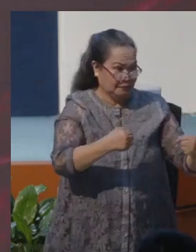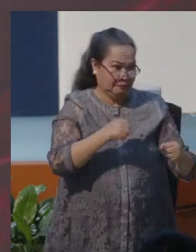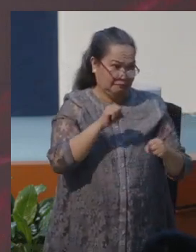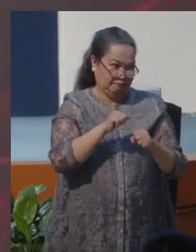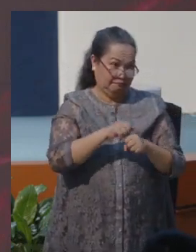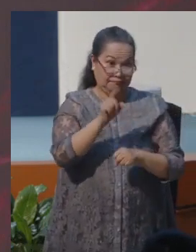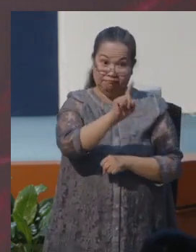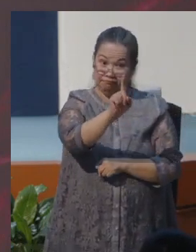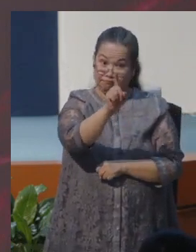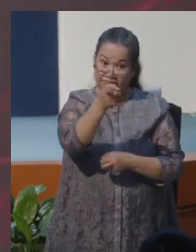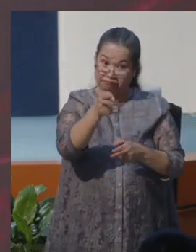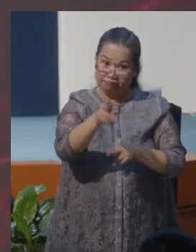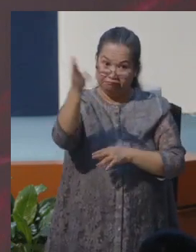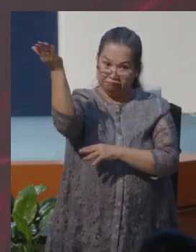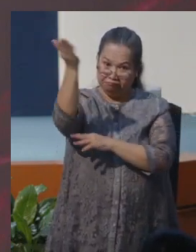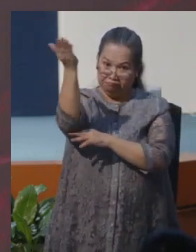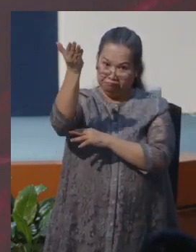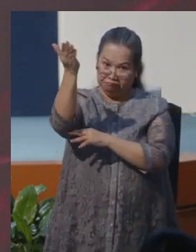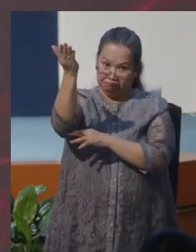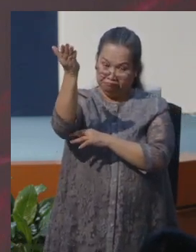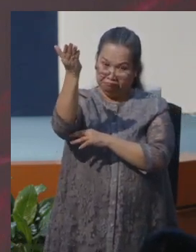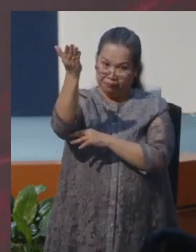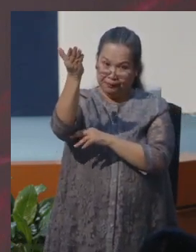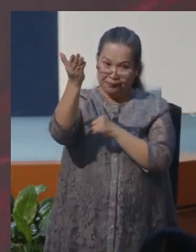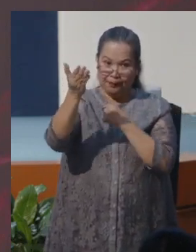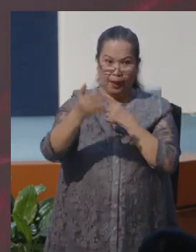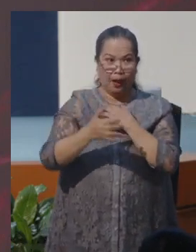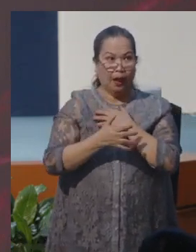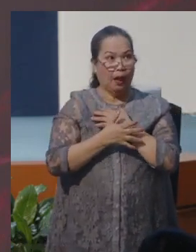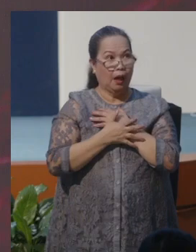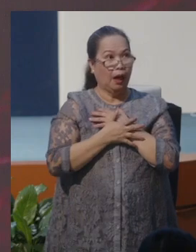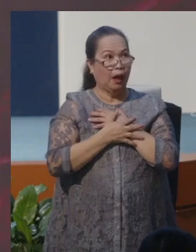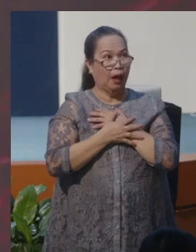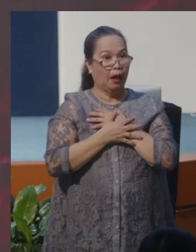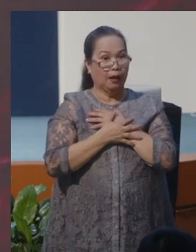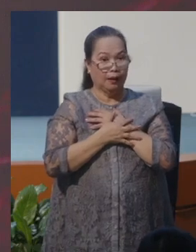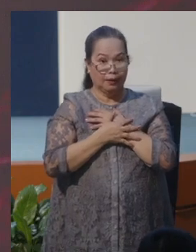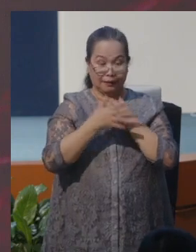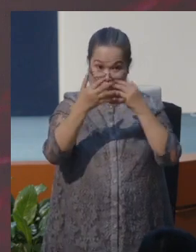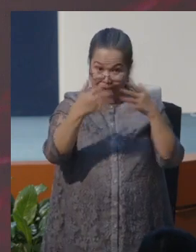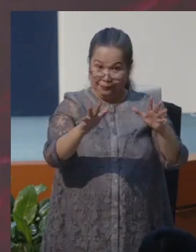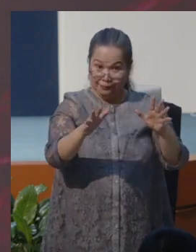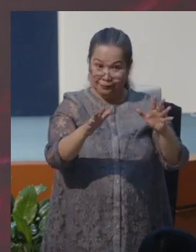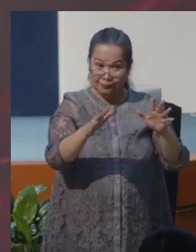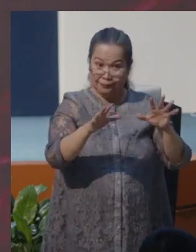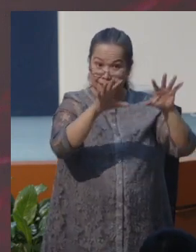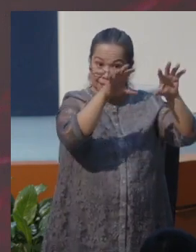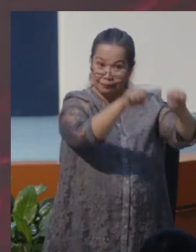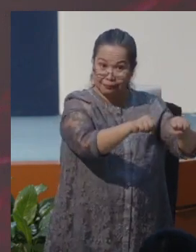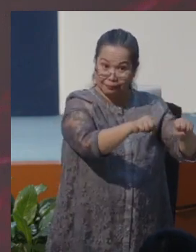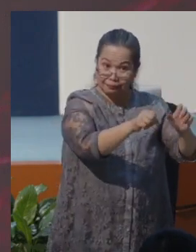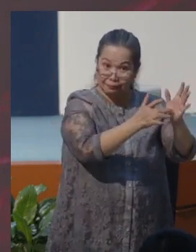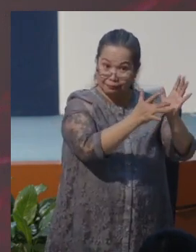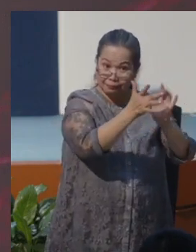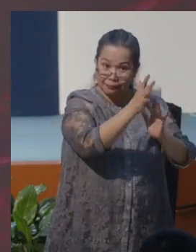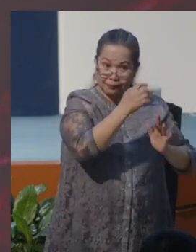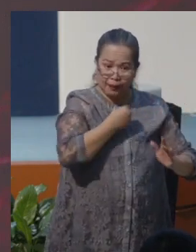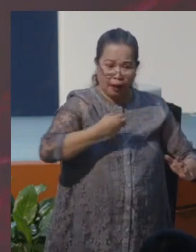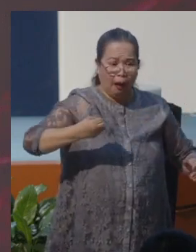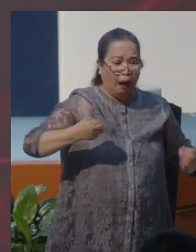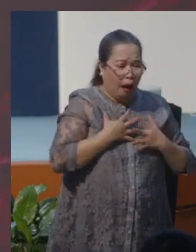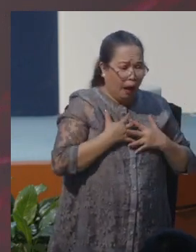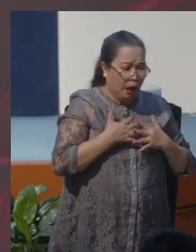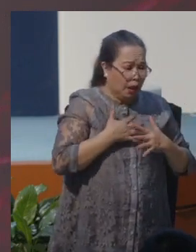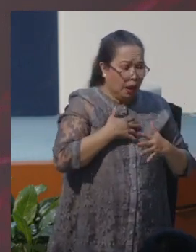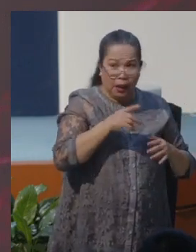sa kanilang harapan. Mantakin niyo yun nung pagkatapos na i-aresto si Jesus, takot na takot itong 2 ito,